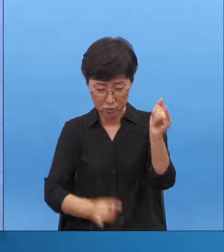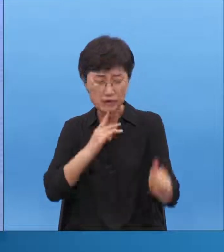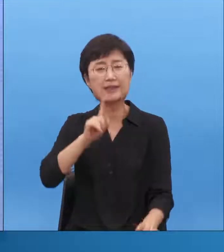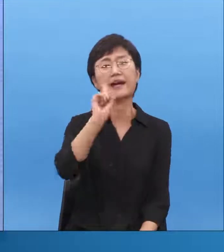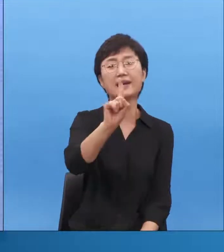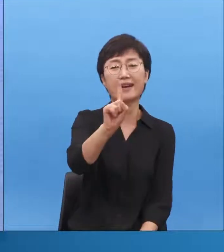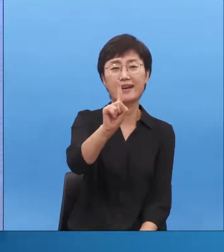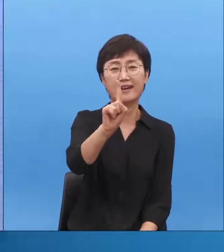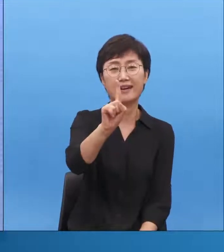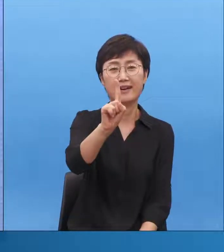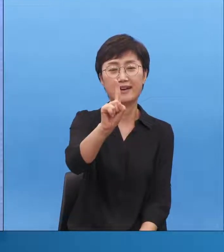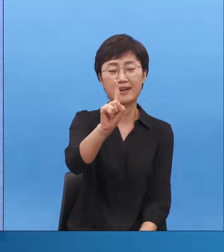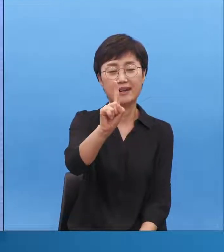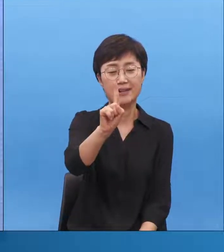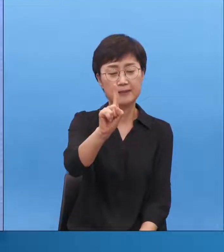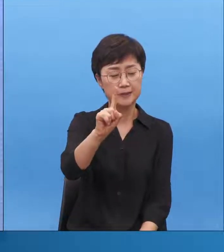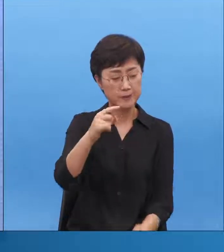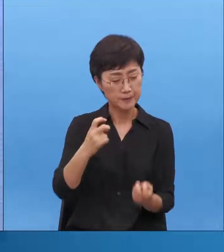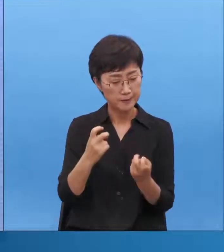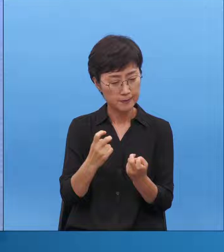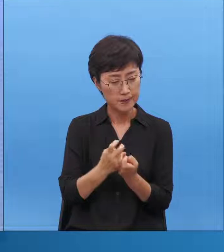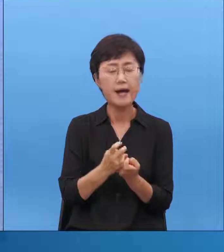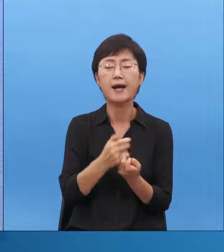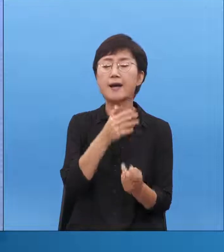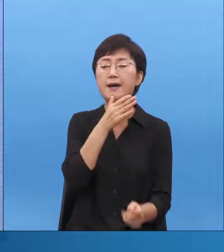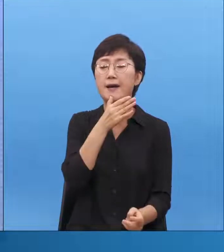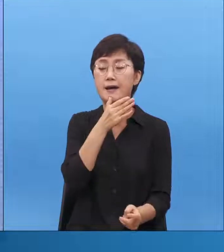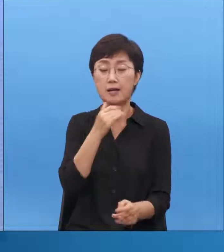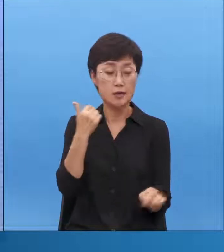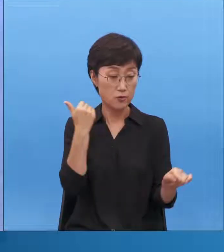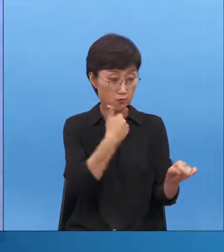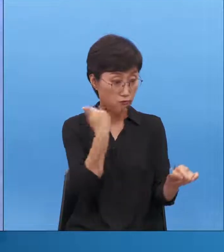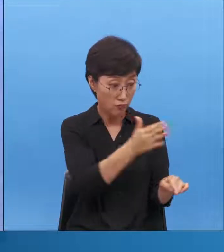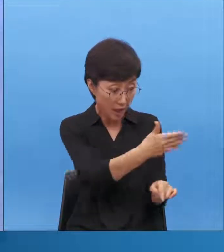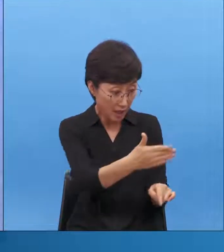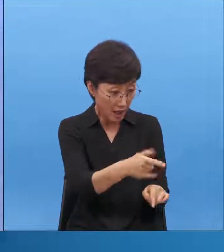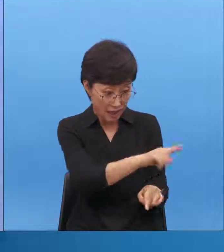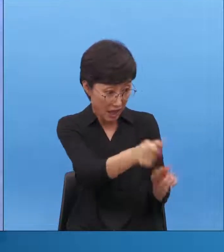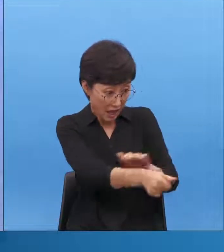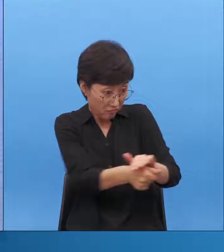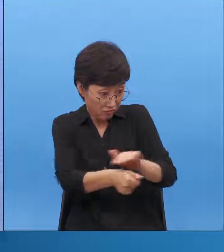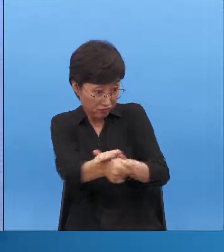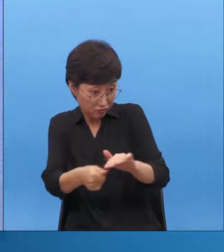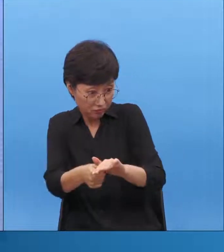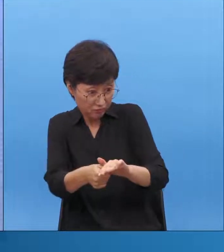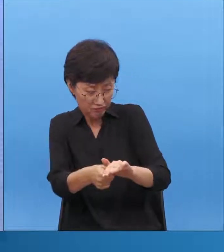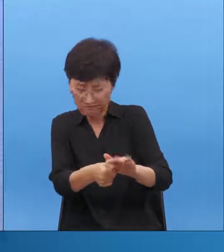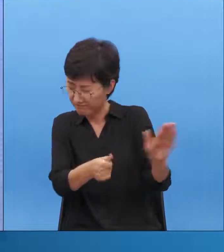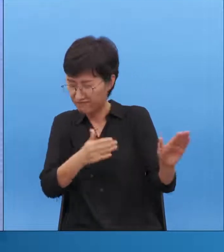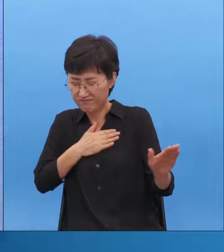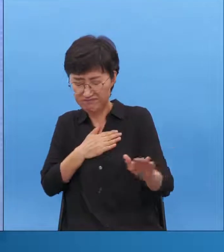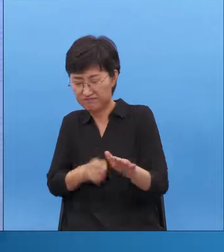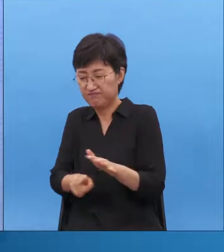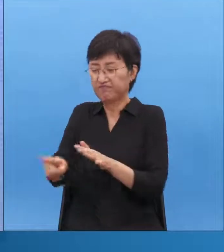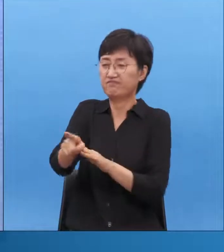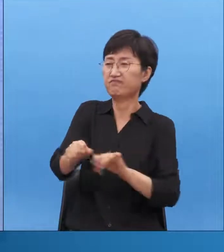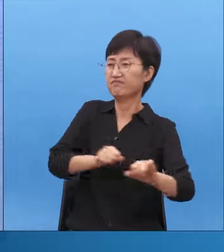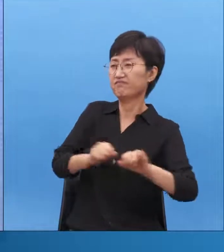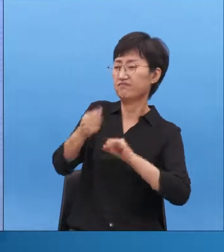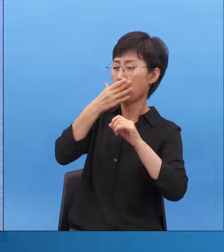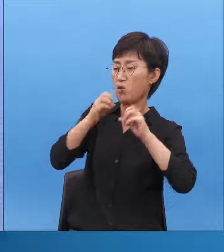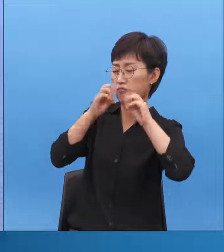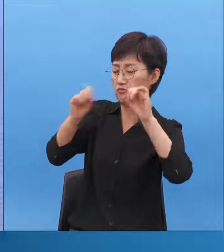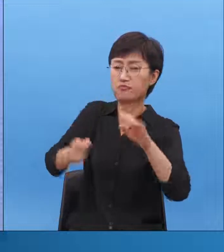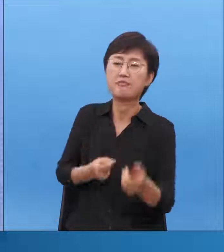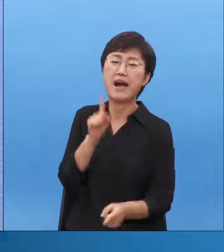And there's three methods to do it, and one of that is 방법입니다. nobody. 두 번째입니다. The second, 있을 어디에도 없는 일이에요. this is something